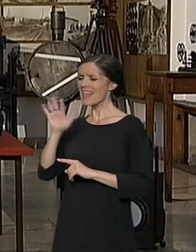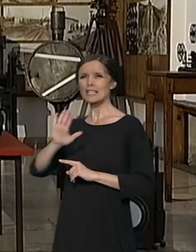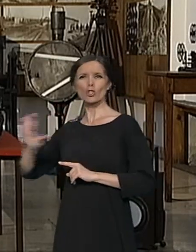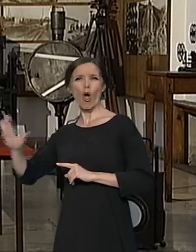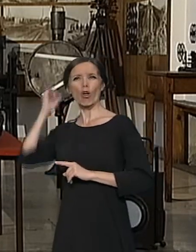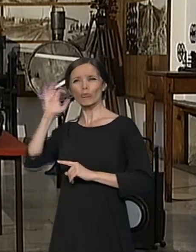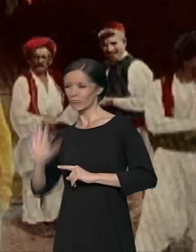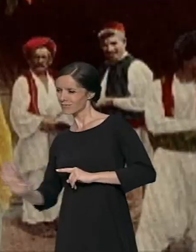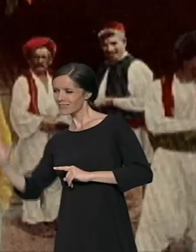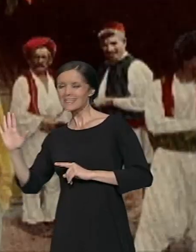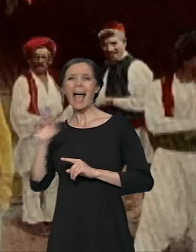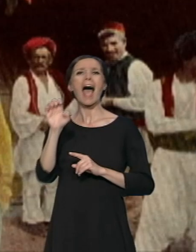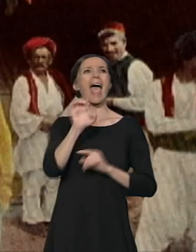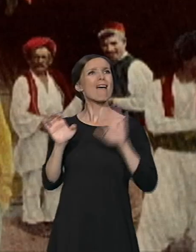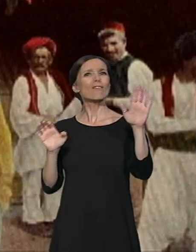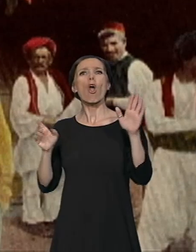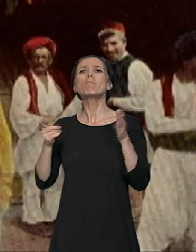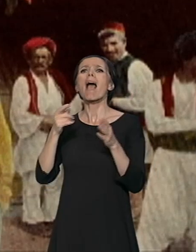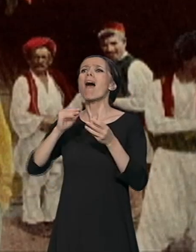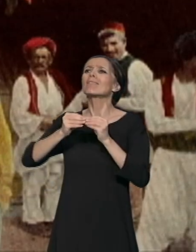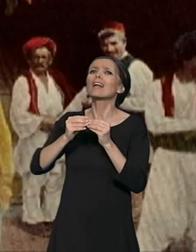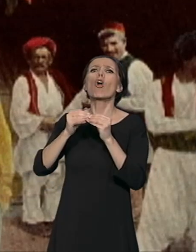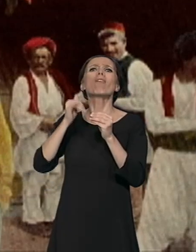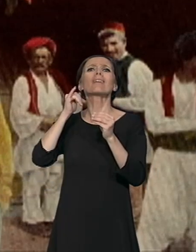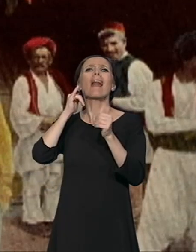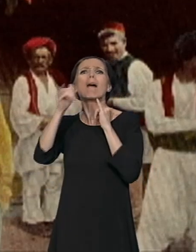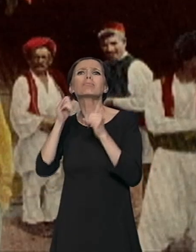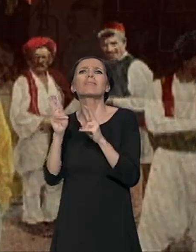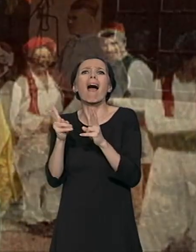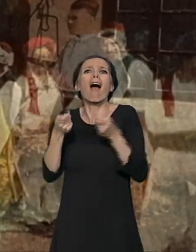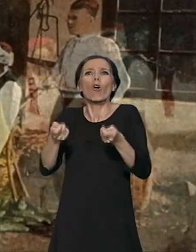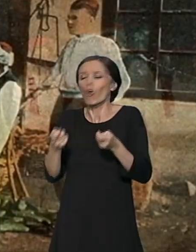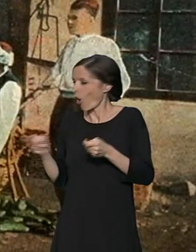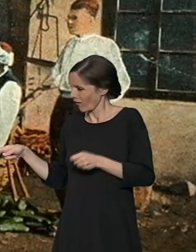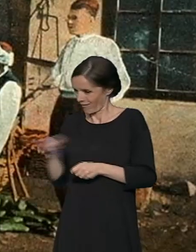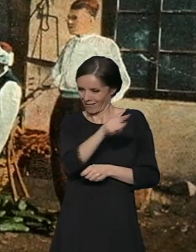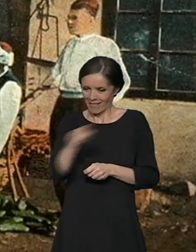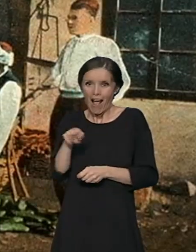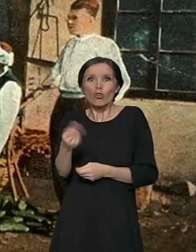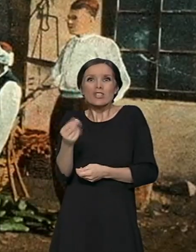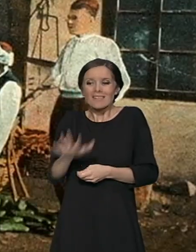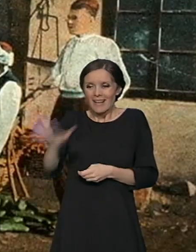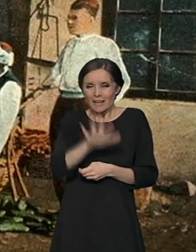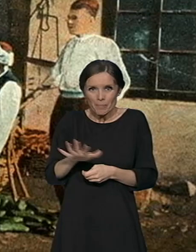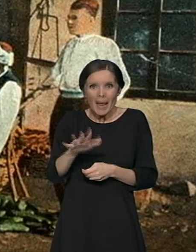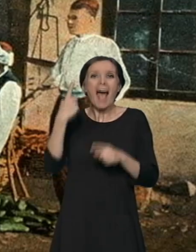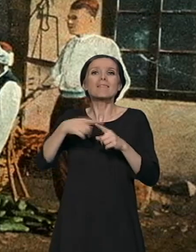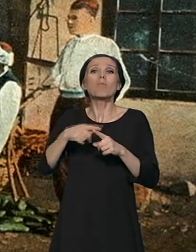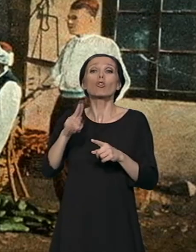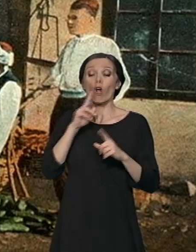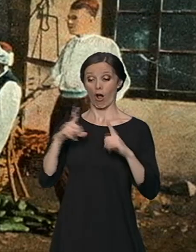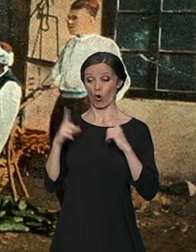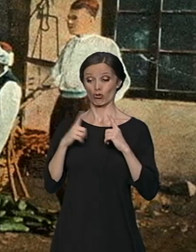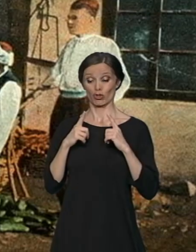srednje Evrope, odnosno zapada. I tursko stanovništvo i ti trgovci u gradovima bavili su se u stvari